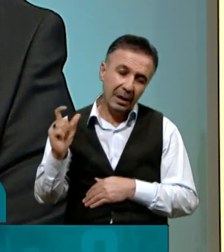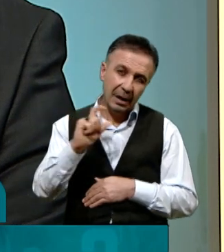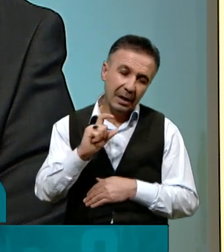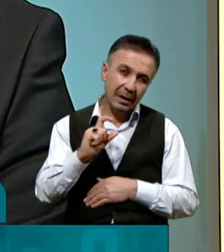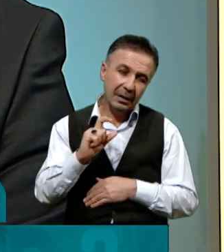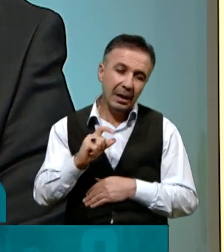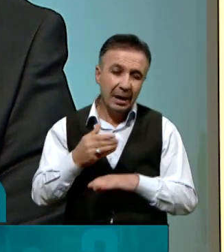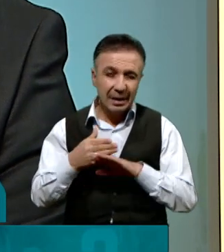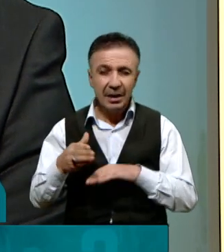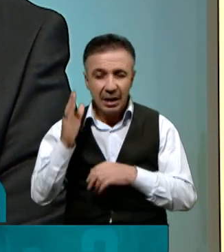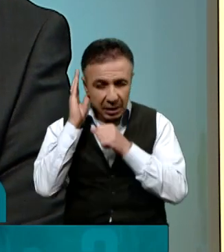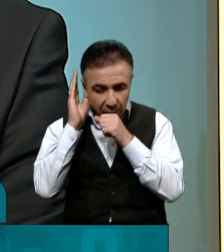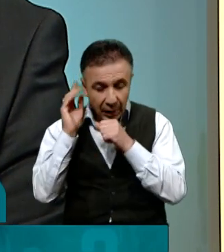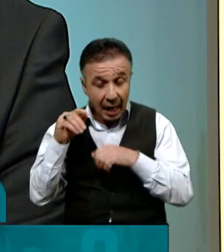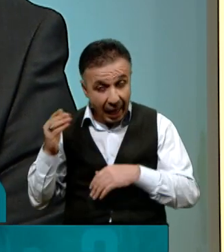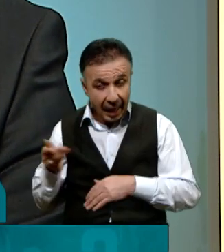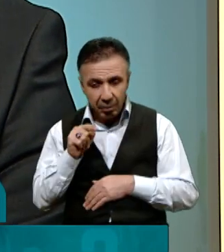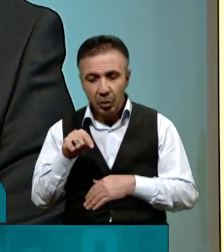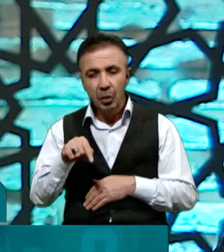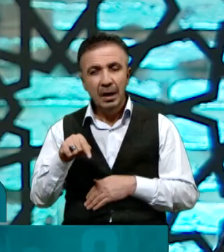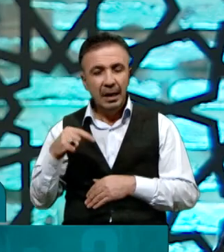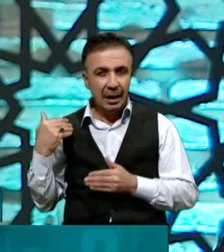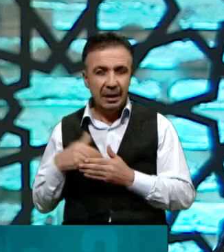Peki eğer bugüne kadar